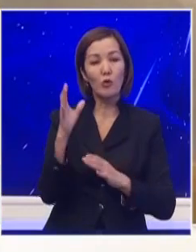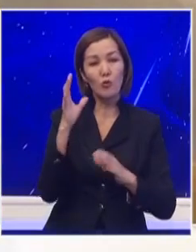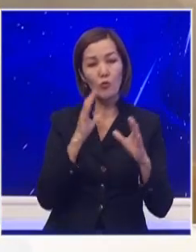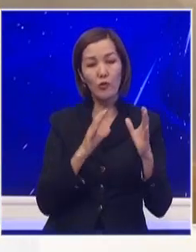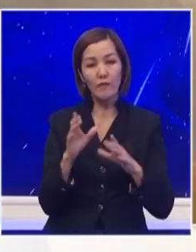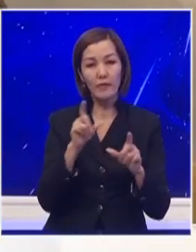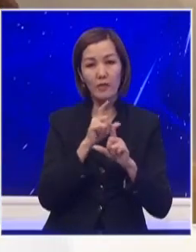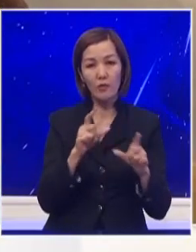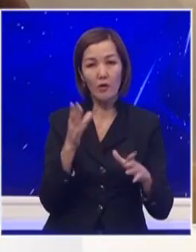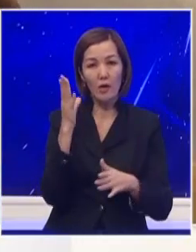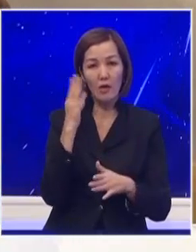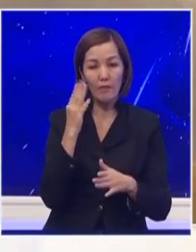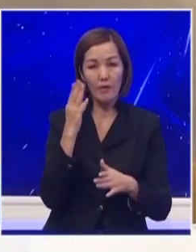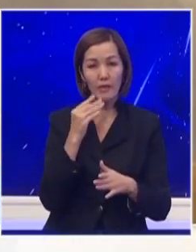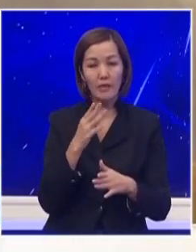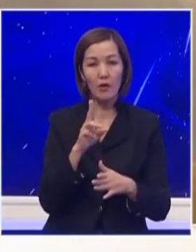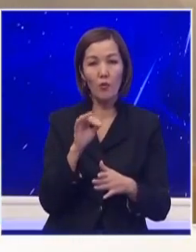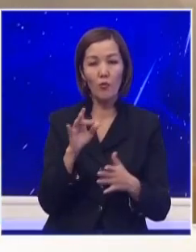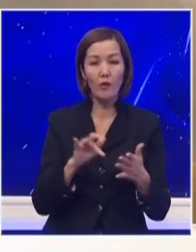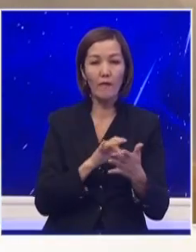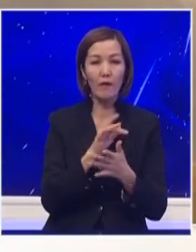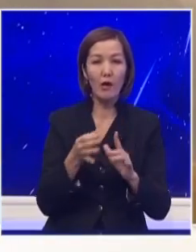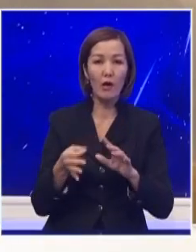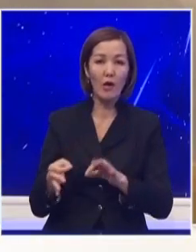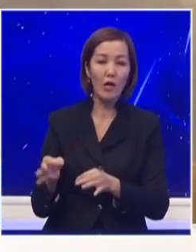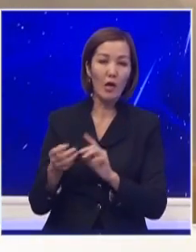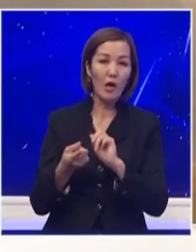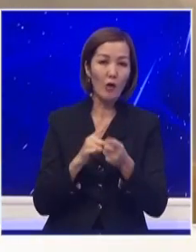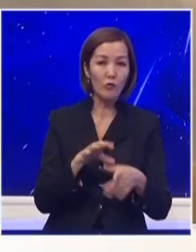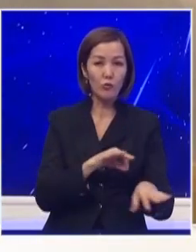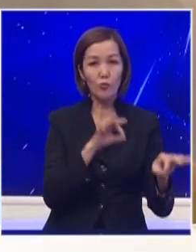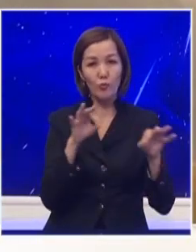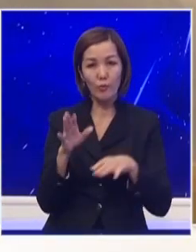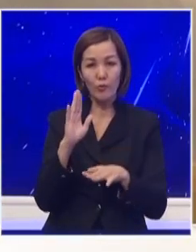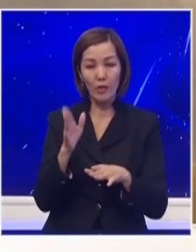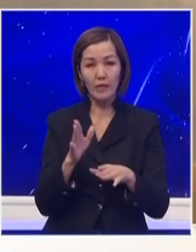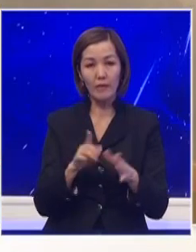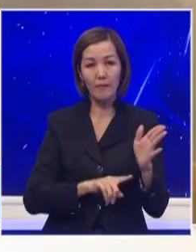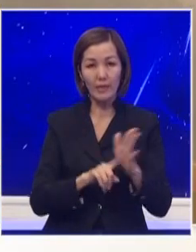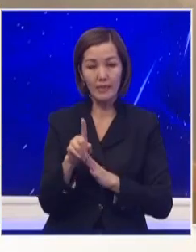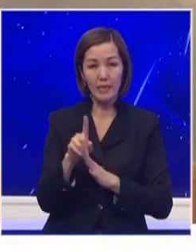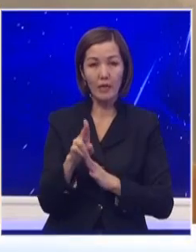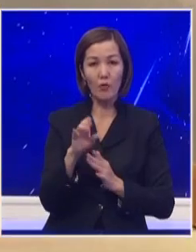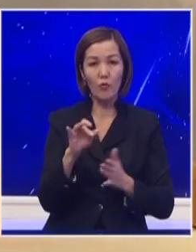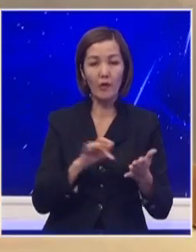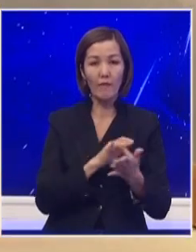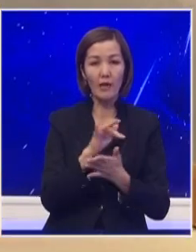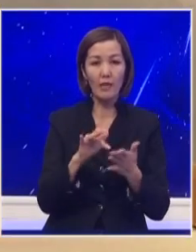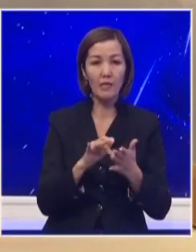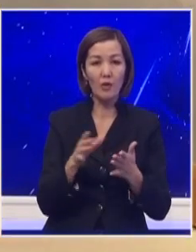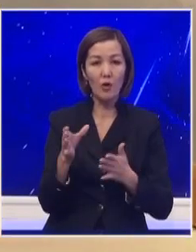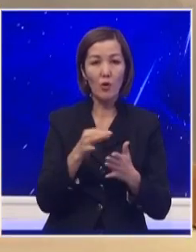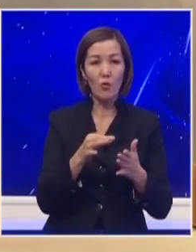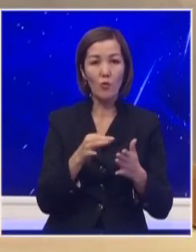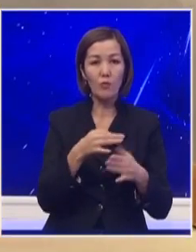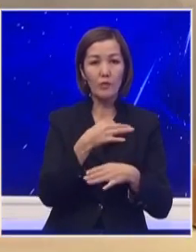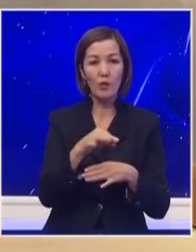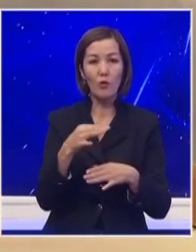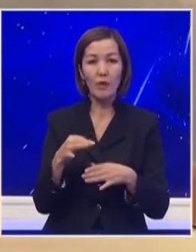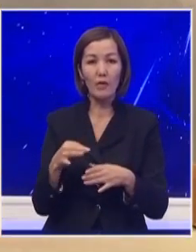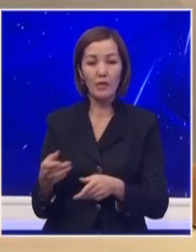үлкен қала ету ұсынылды. Өз кезегінде әкім орынбасары алдымен қаланың инфрақұрылымын жақсартып алу жөнінде айтып, даму